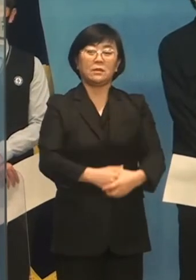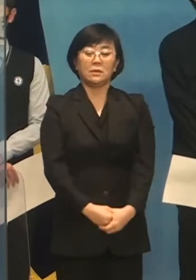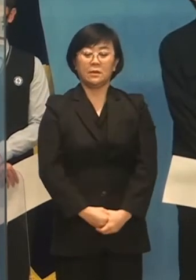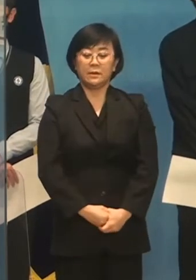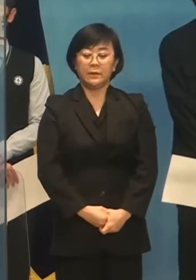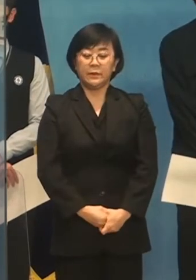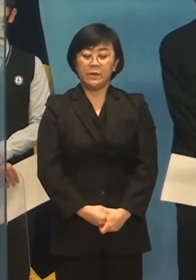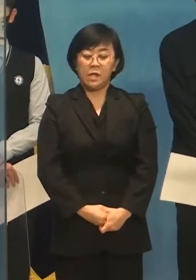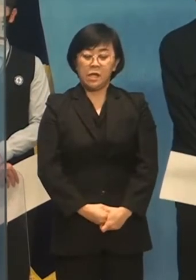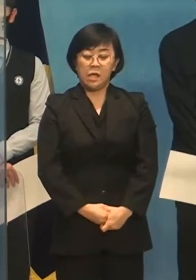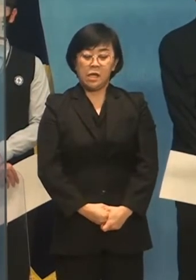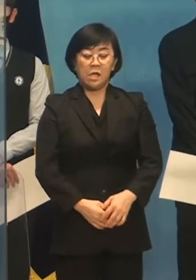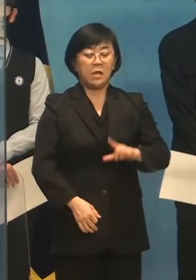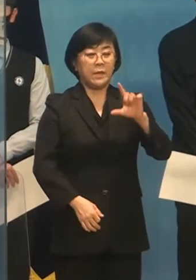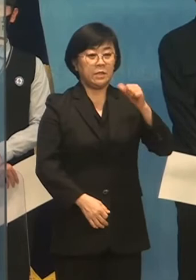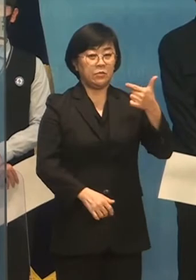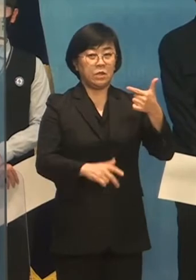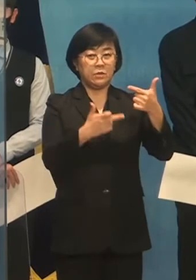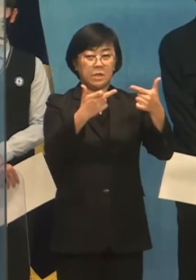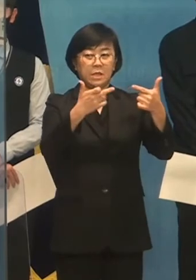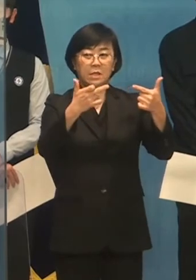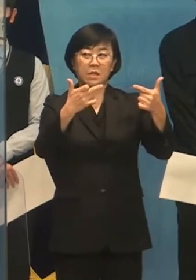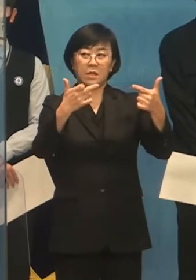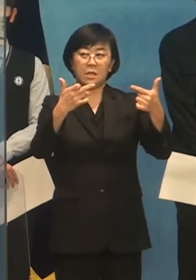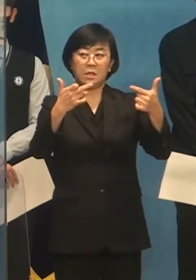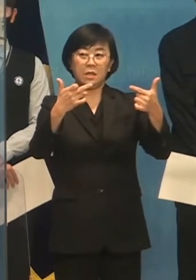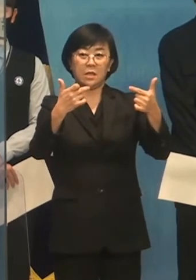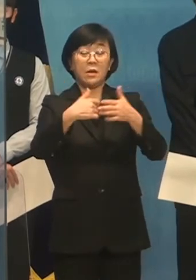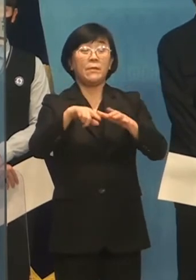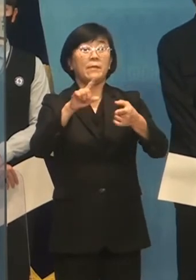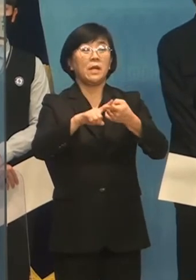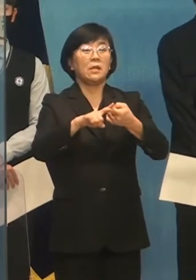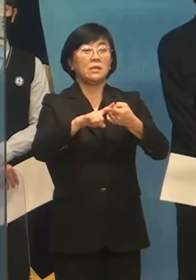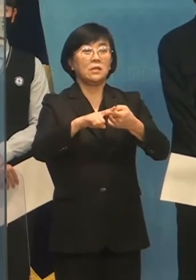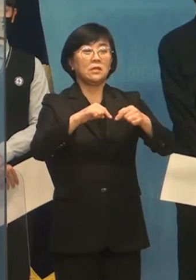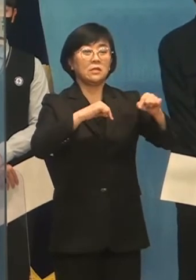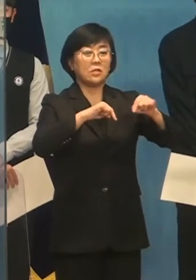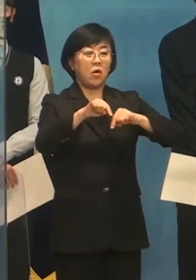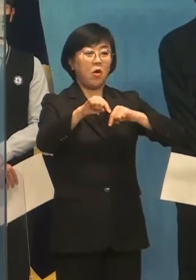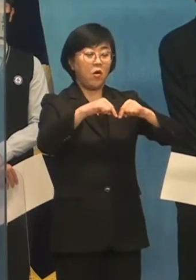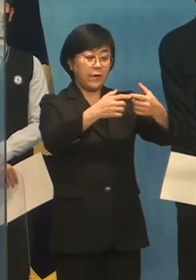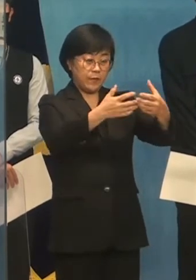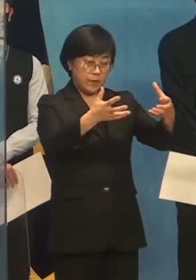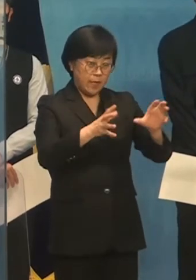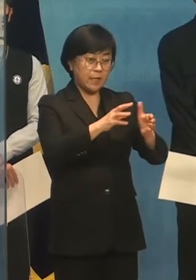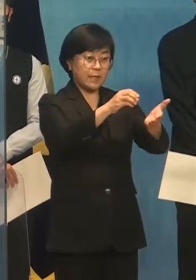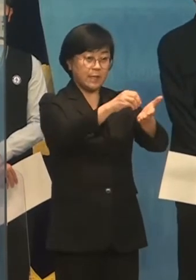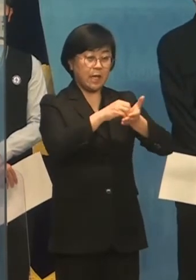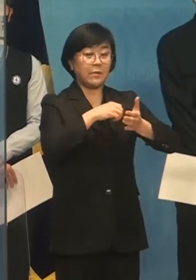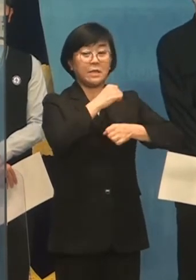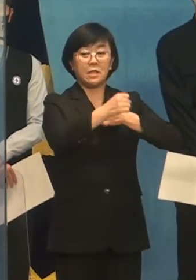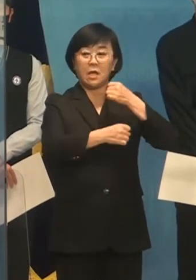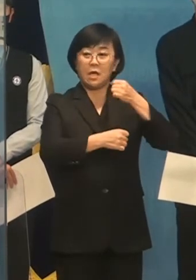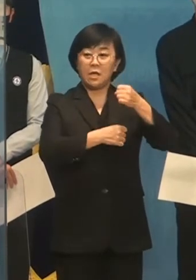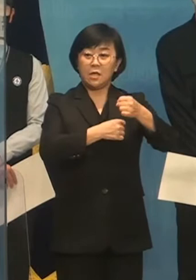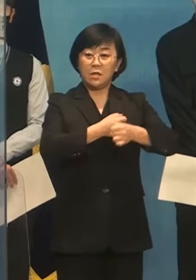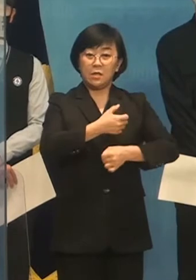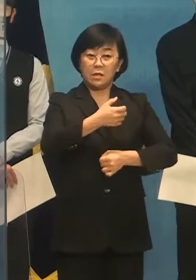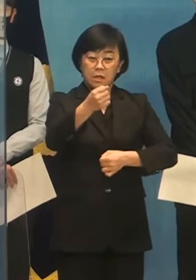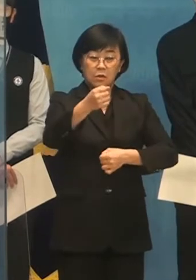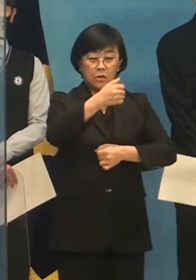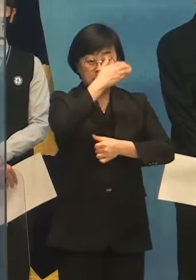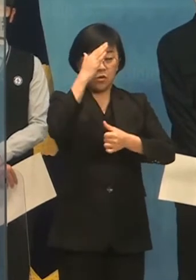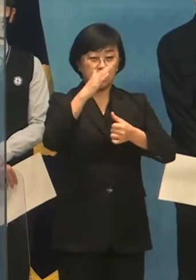그래서 우리 만 16세와 만 17세 등이 정당 가입의 자유를 얻고